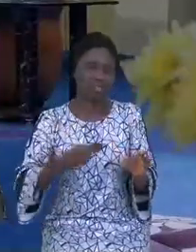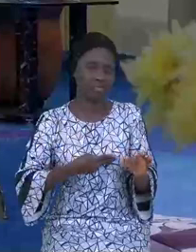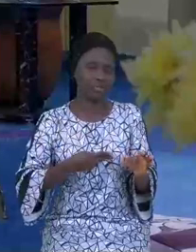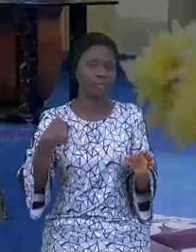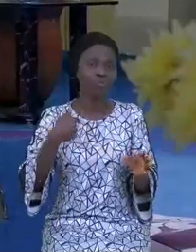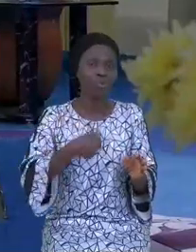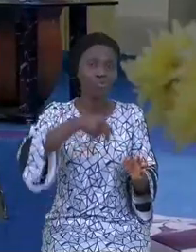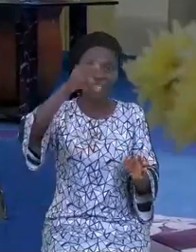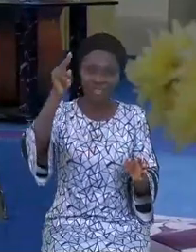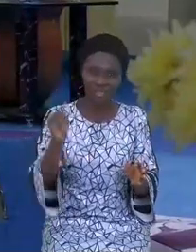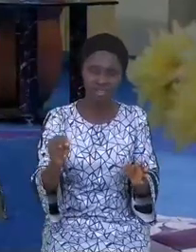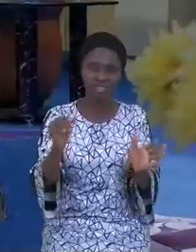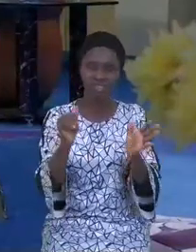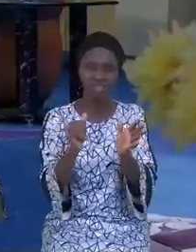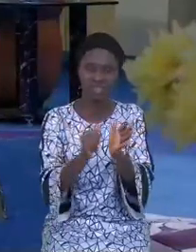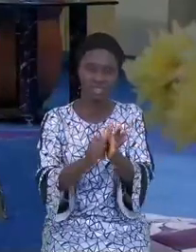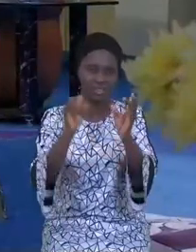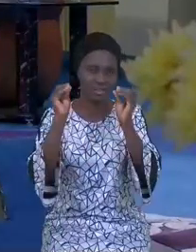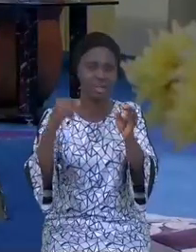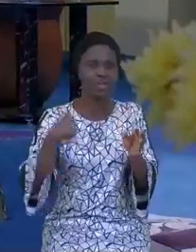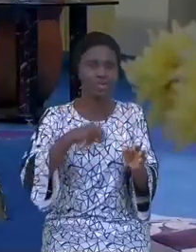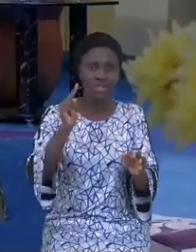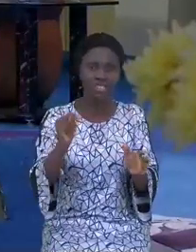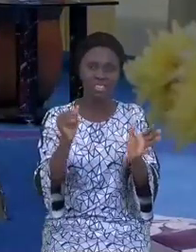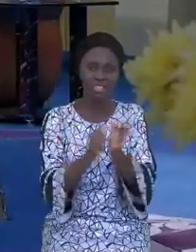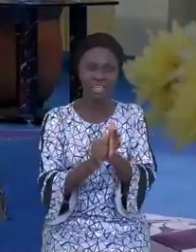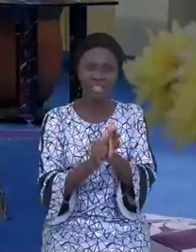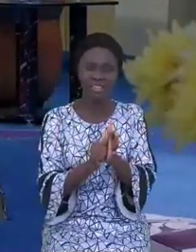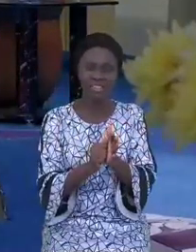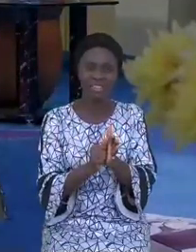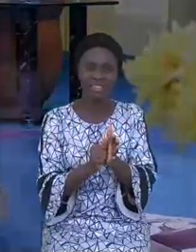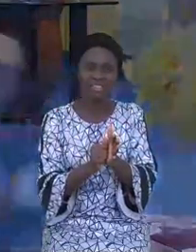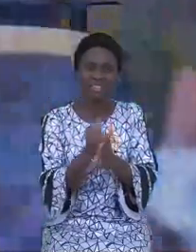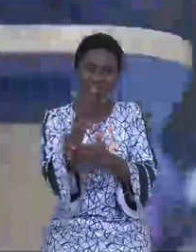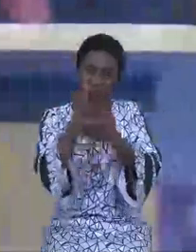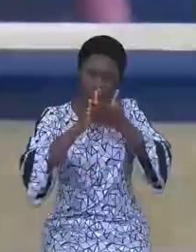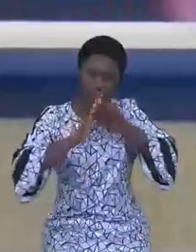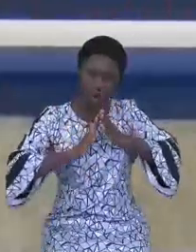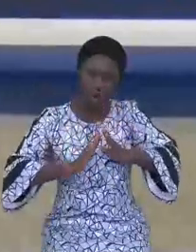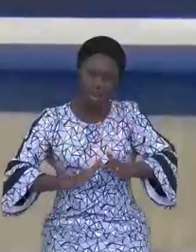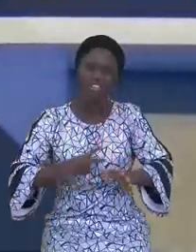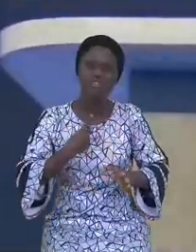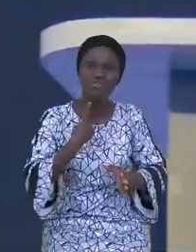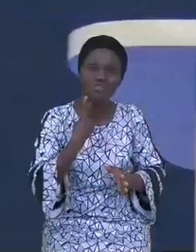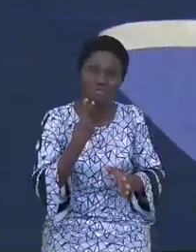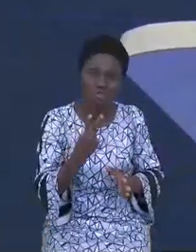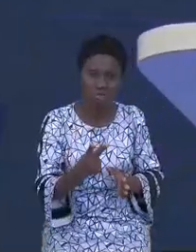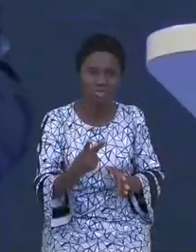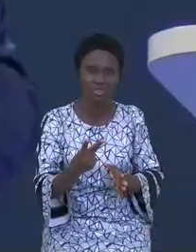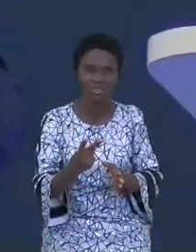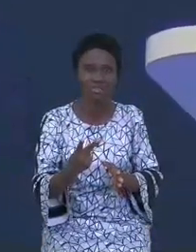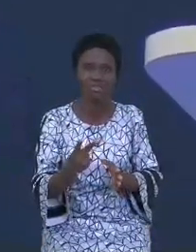besoin de cette voix tendre à tout moment qui dise, maintenant tu as la grâce, maintenant tu